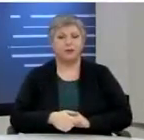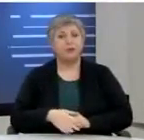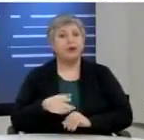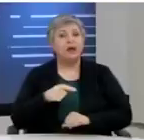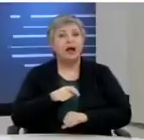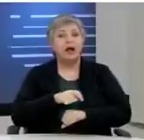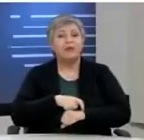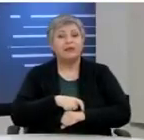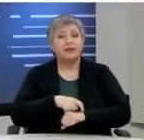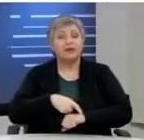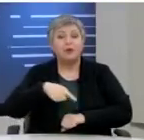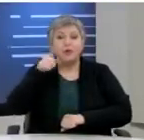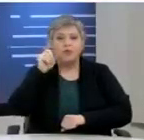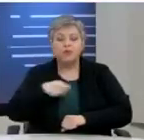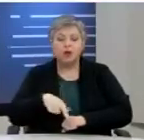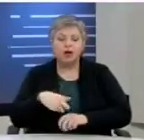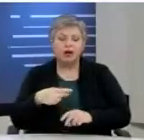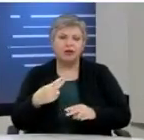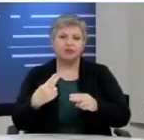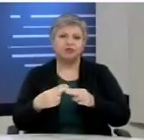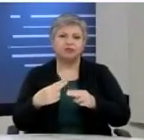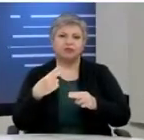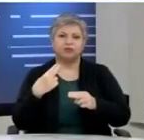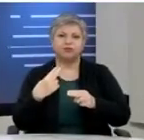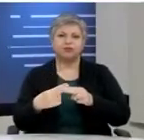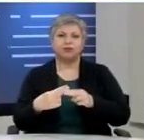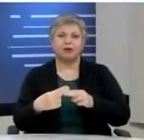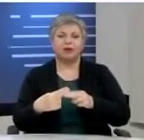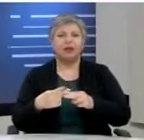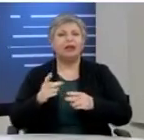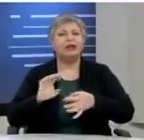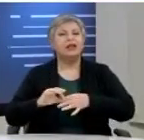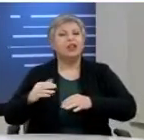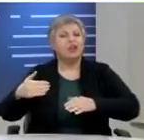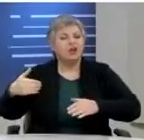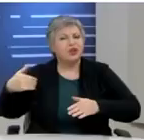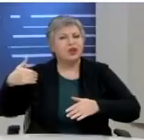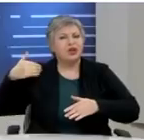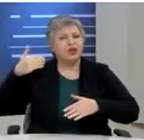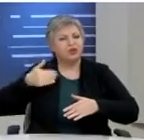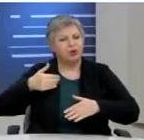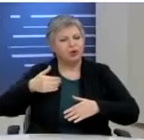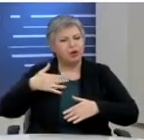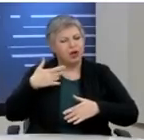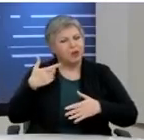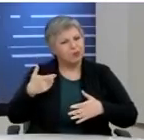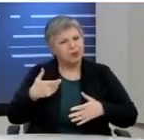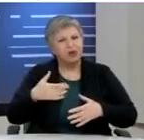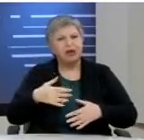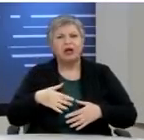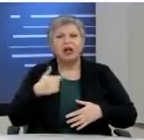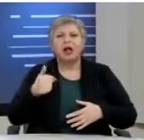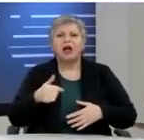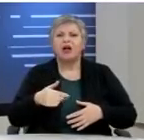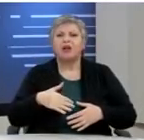μέρα. Η ιστορία, να ξέρετε, όσο και αν διαφωνείτε επειδή τα φέρνουμε εμείς αυτά, η